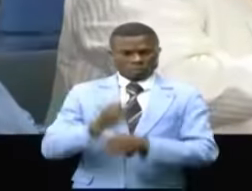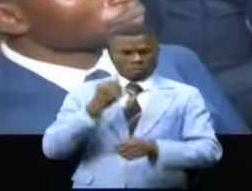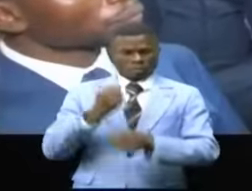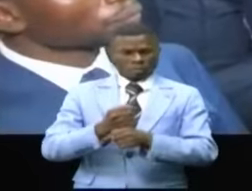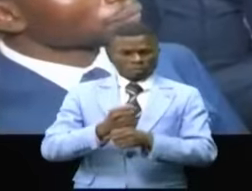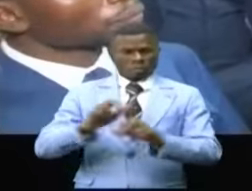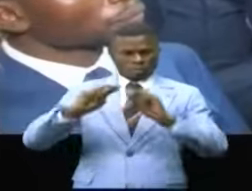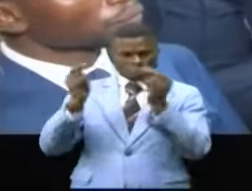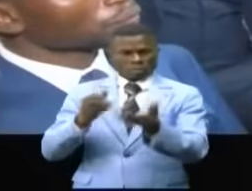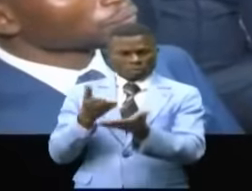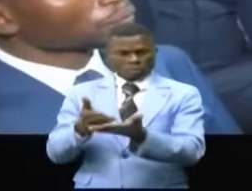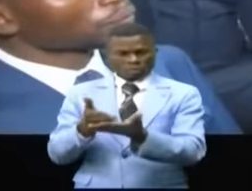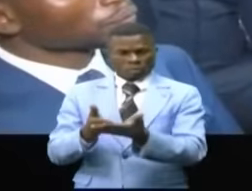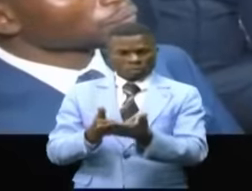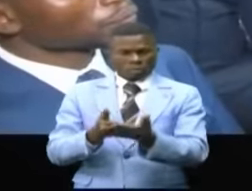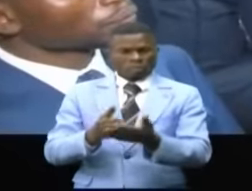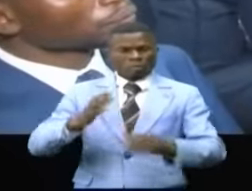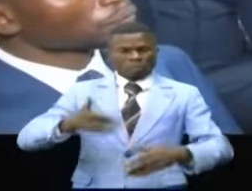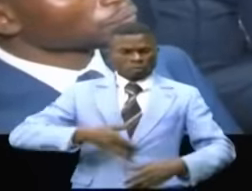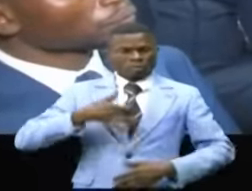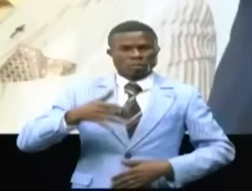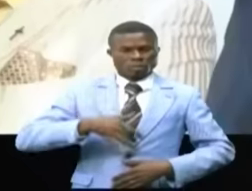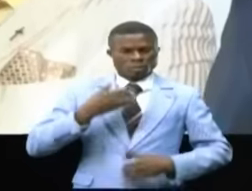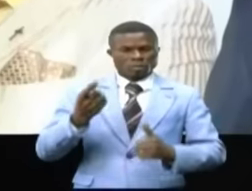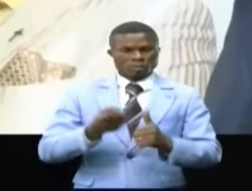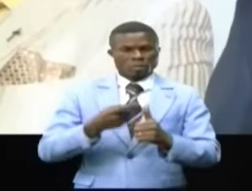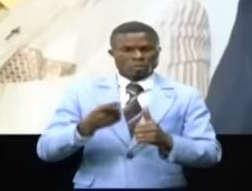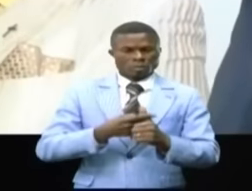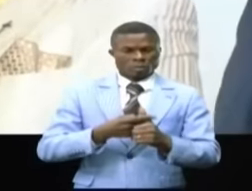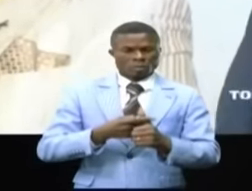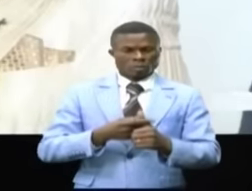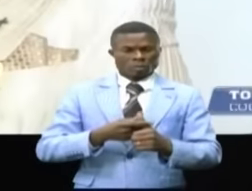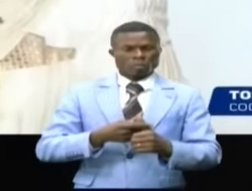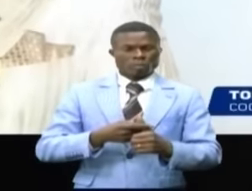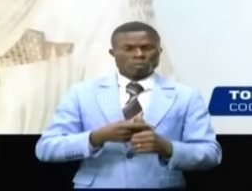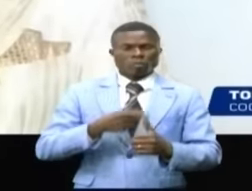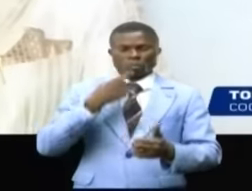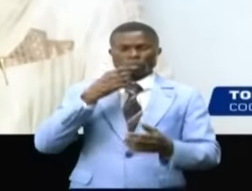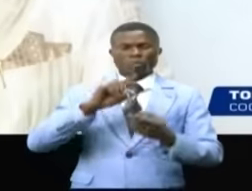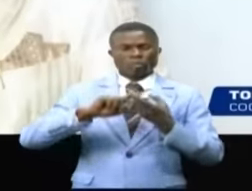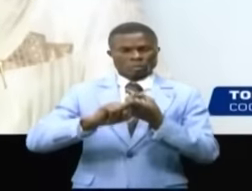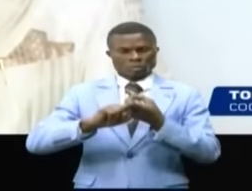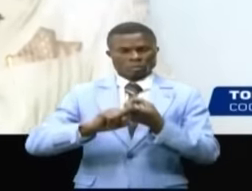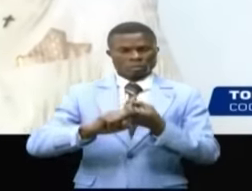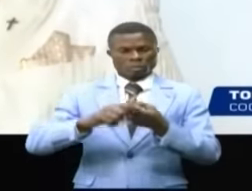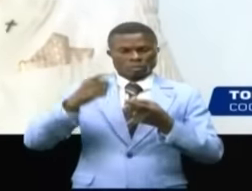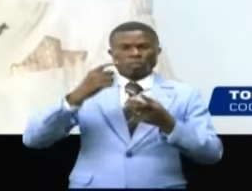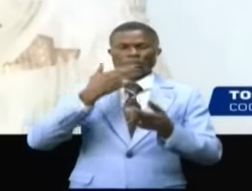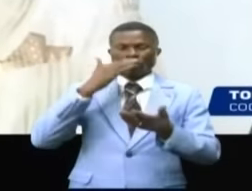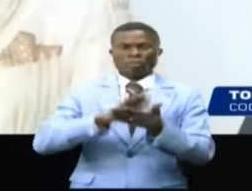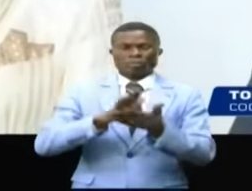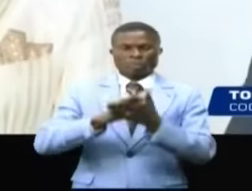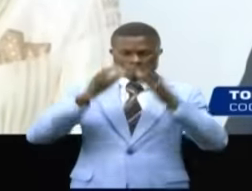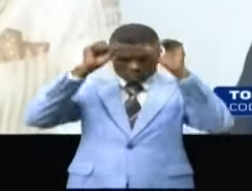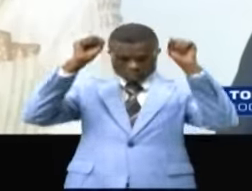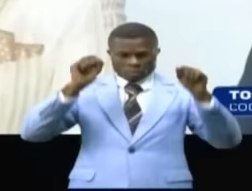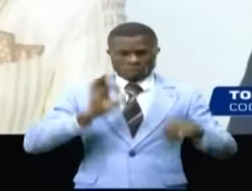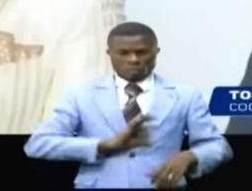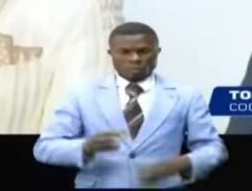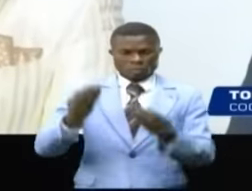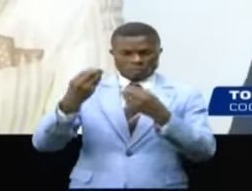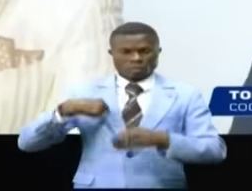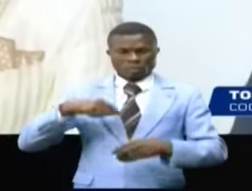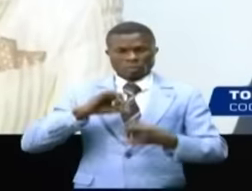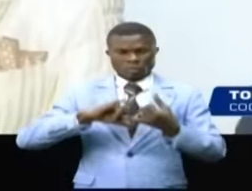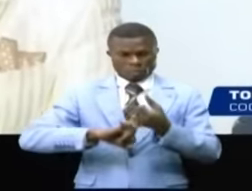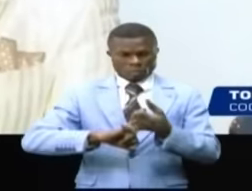cette structure. C'est un sentiment d'abord de gratitude à l'endroit du chef de l'État qui nous avait fait confiance et